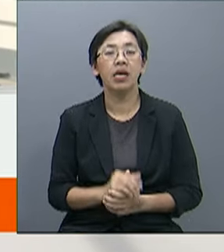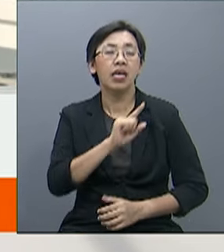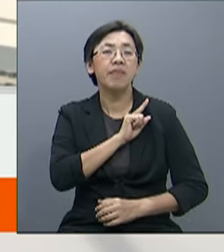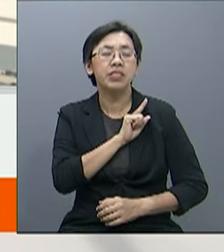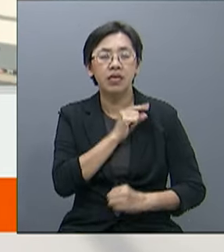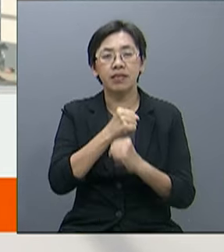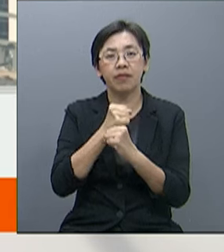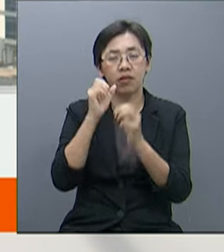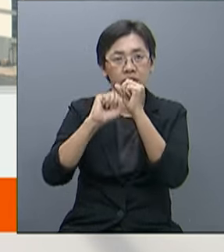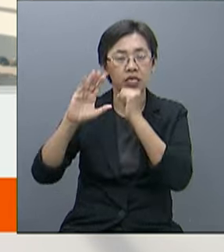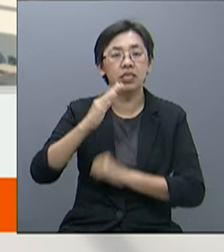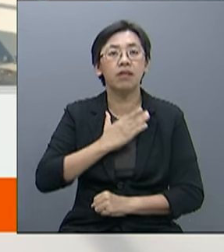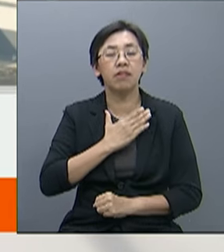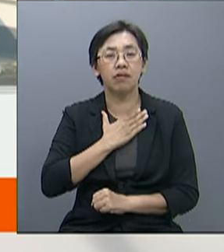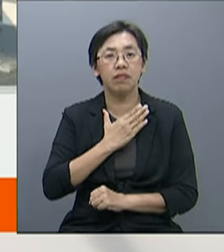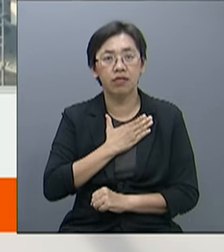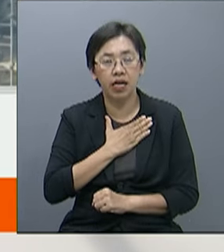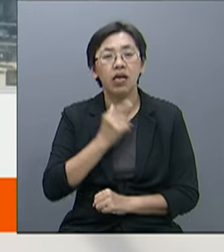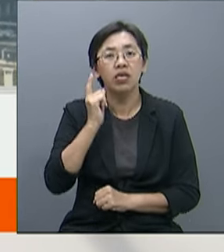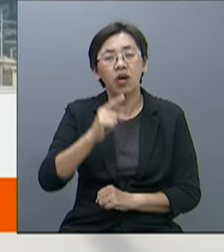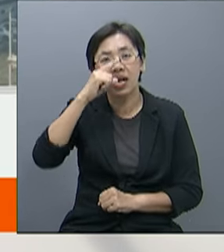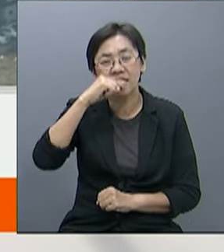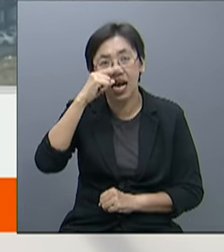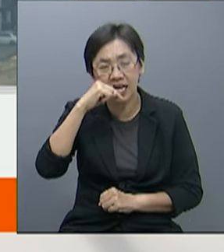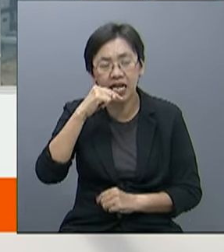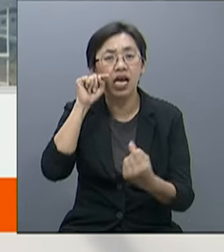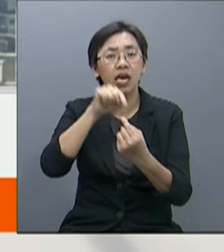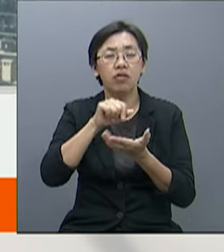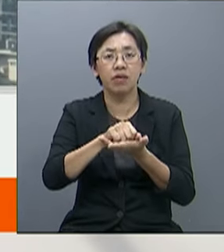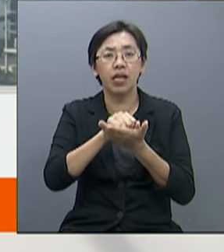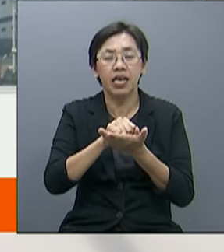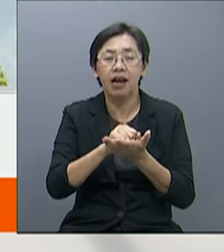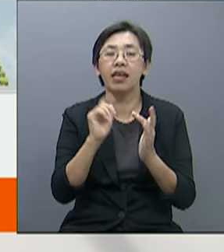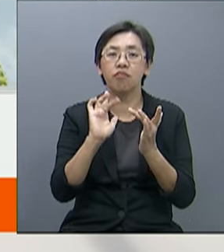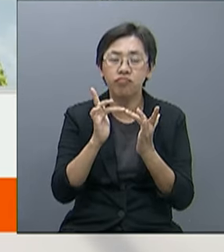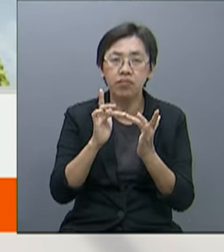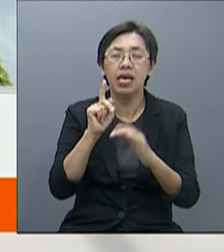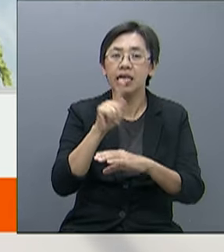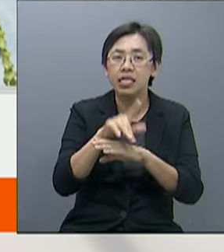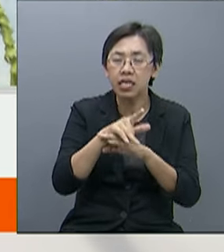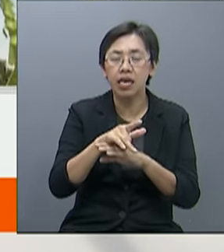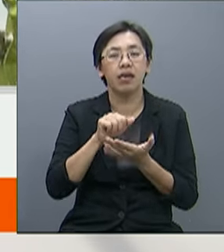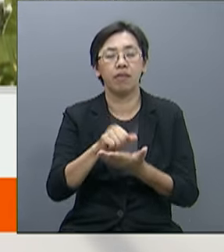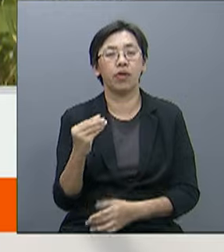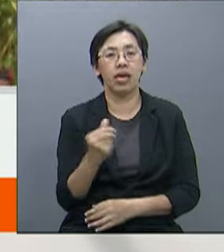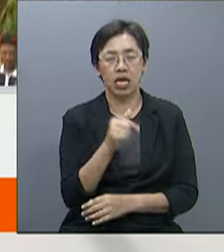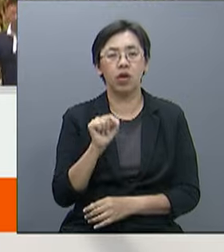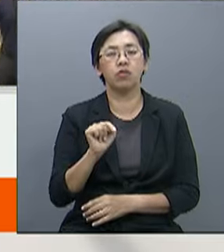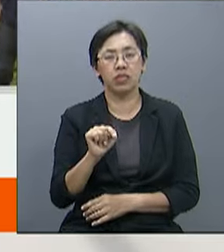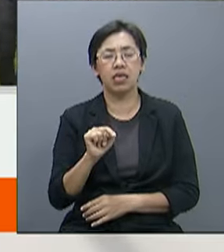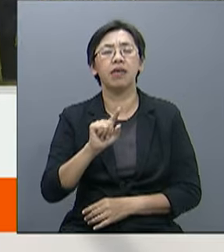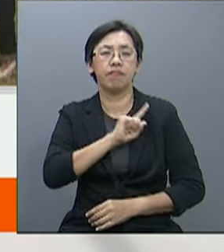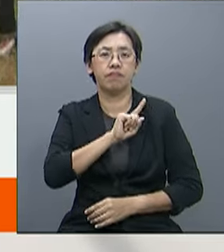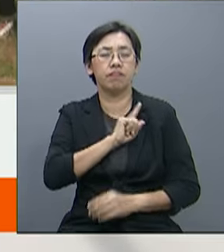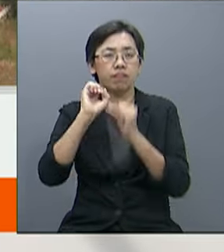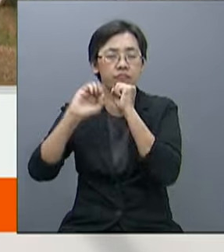ราเนี่ยของกสช.เนี่ยคือจะต้องให้คนไทยเนี่ยสามารถเข้าถึงบริการโทรคมนาคมได้อย่างทั่วถึงและทุกพื้นที่นะครับเกิดว่าโท